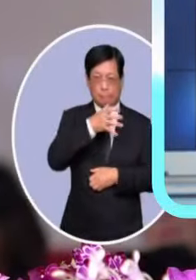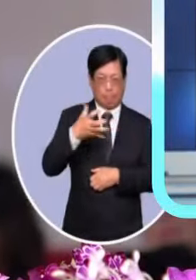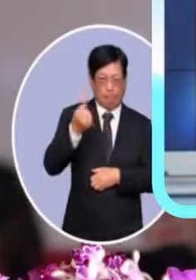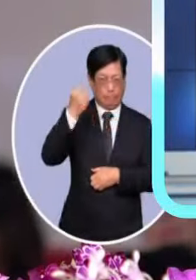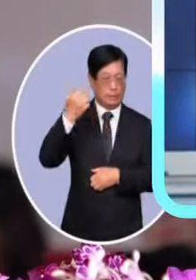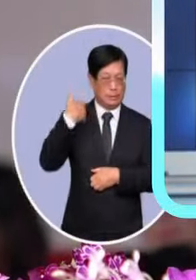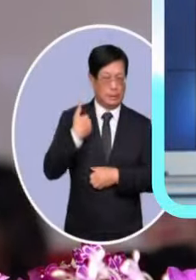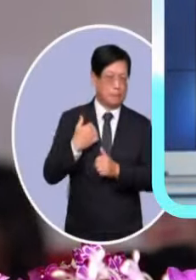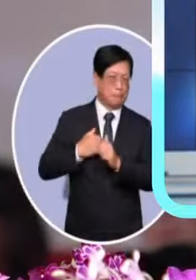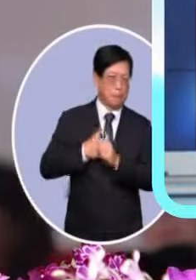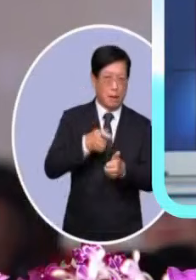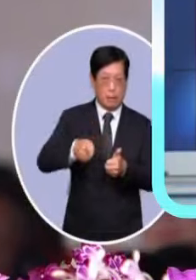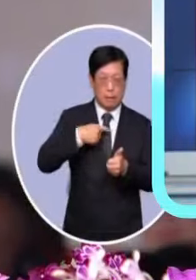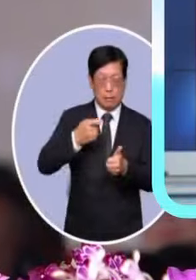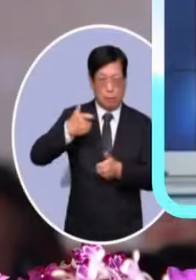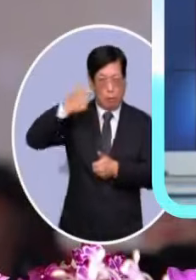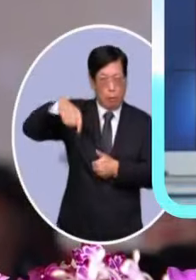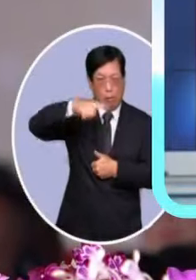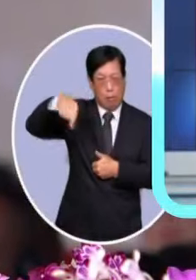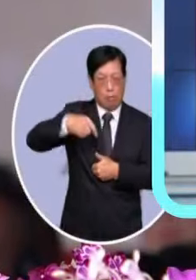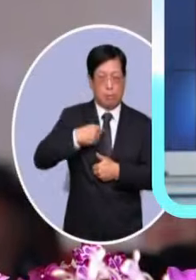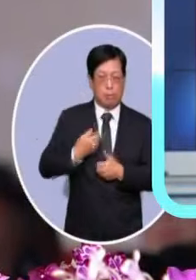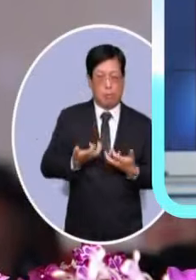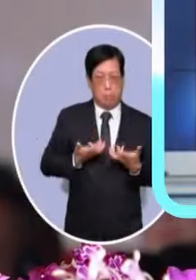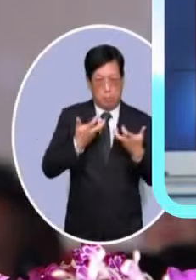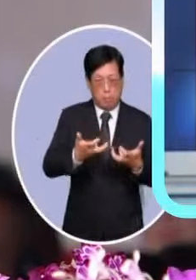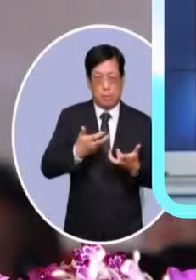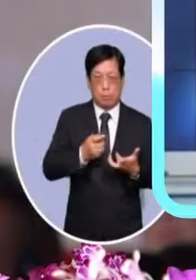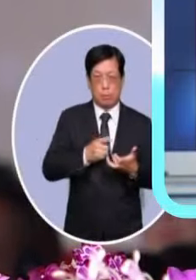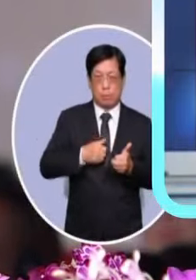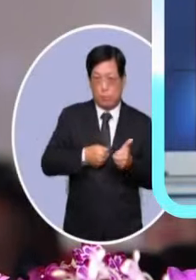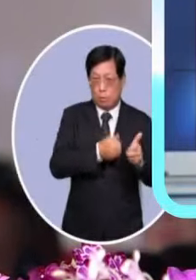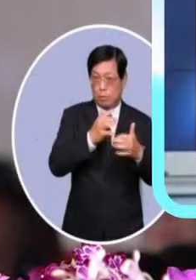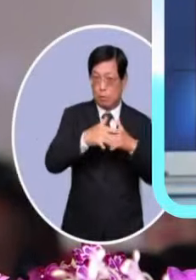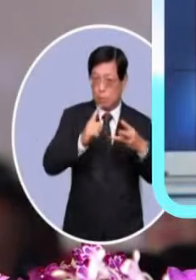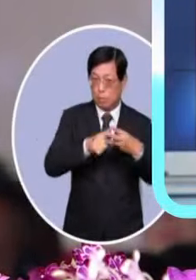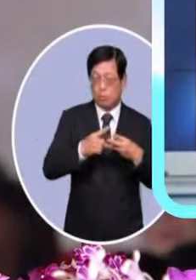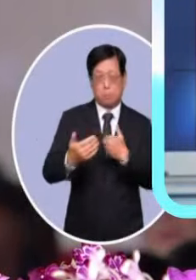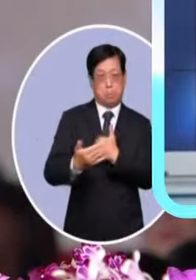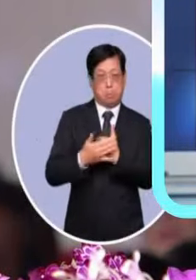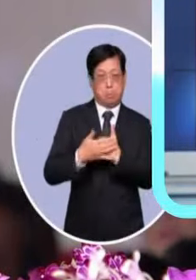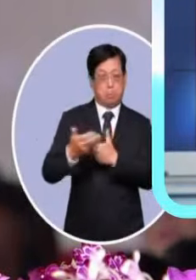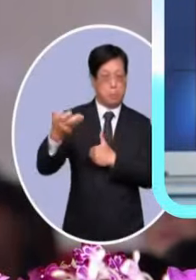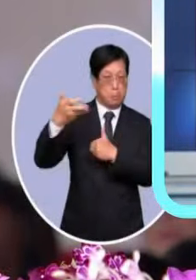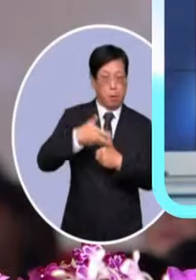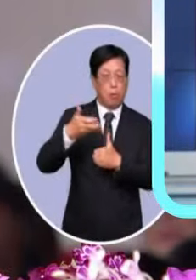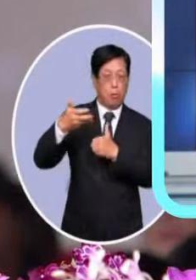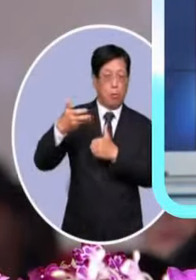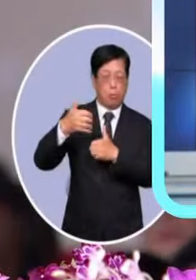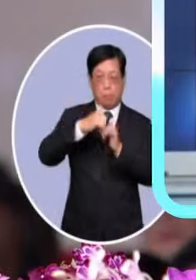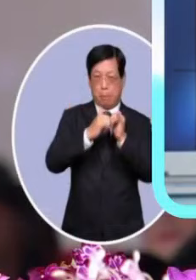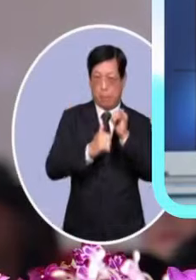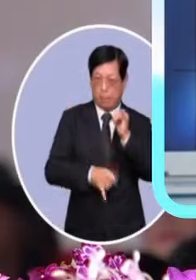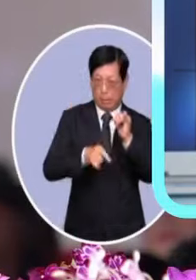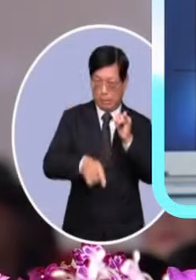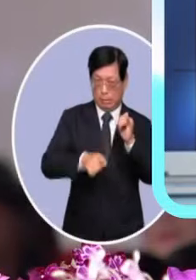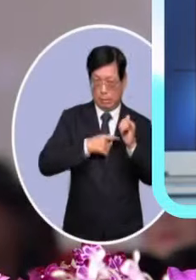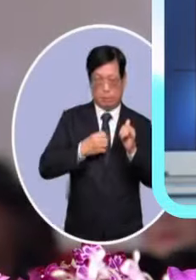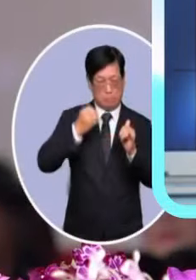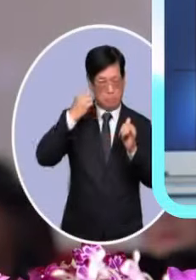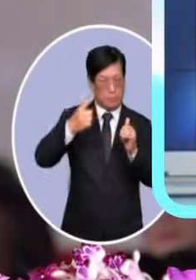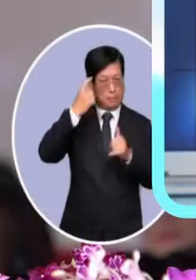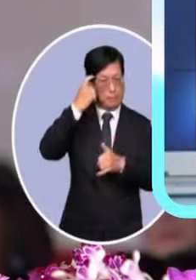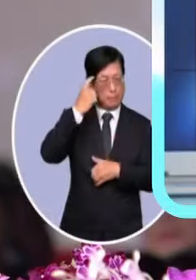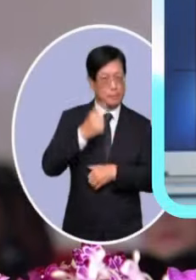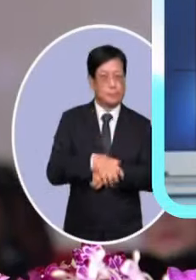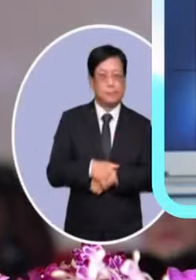知道自己出了问题嘛，那你不能够都靠那个央行融资来解决问题啊，你还有